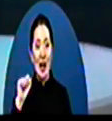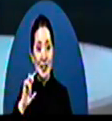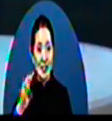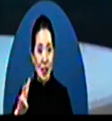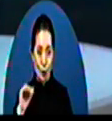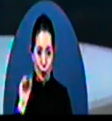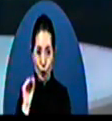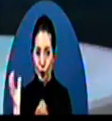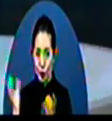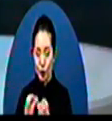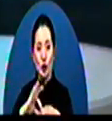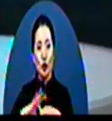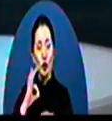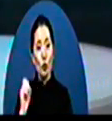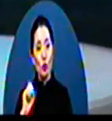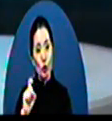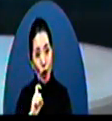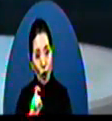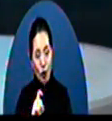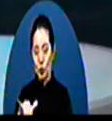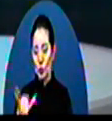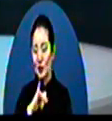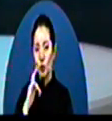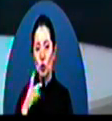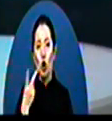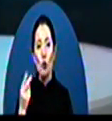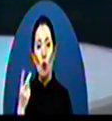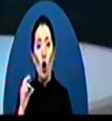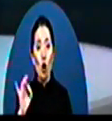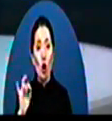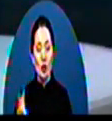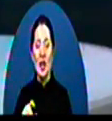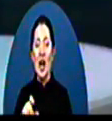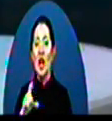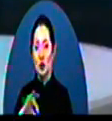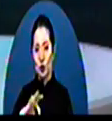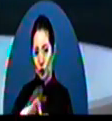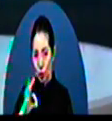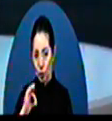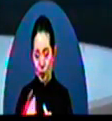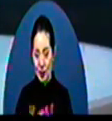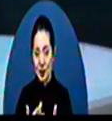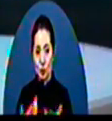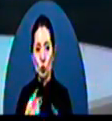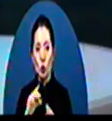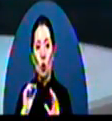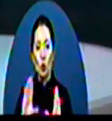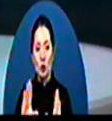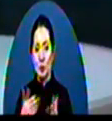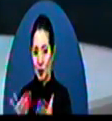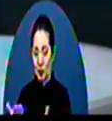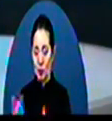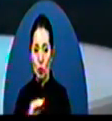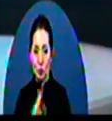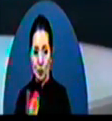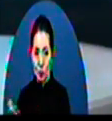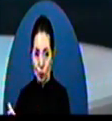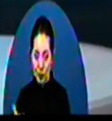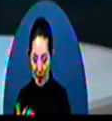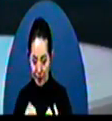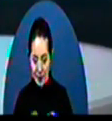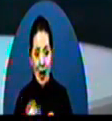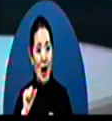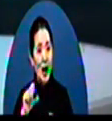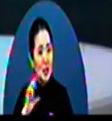намын төлөөлөл өнөөдөр сонгуулийн ерөнхий хороноос улсын хурлын 2020 оны ээлжид сонгуул нэр дэвшигчдийн үнэмлэхээ гардан авлаа. Ардчилсан нам улсын